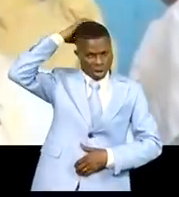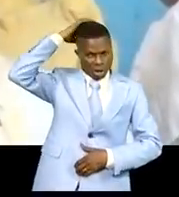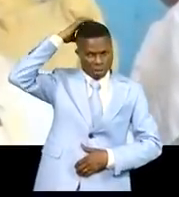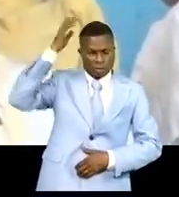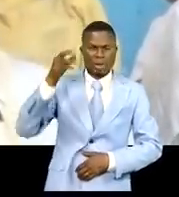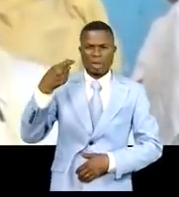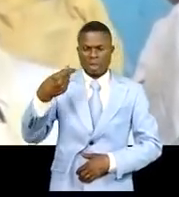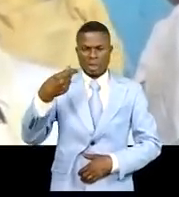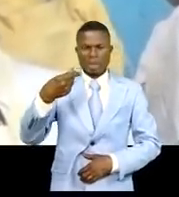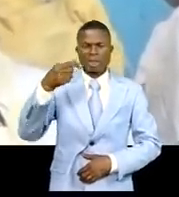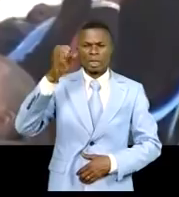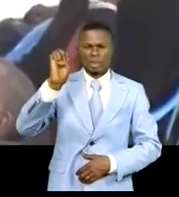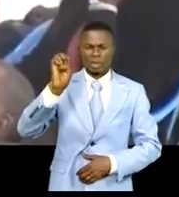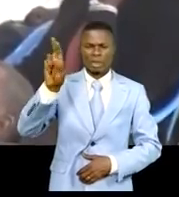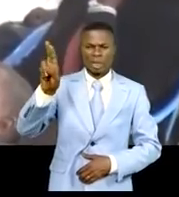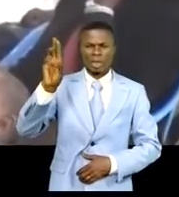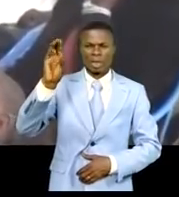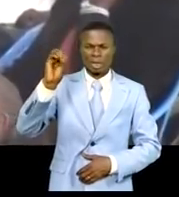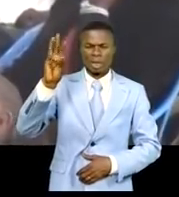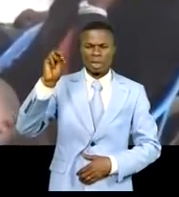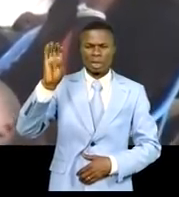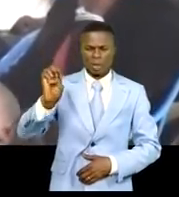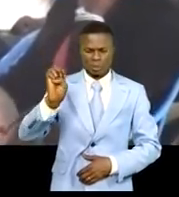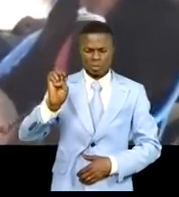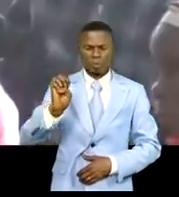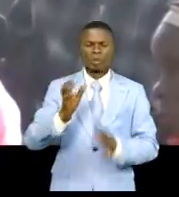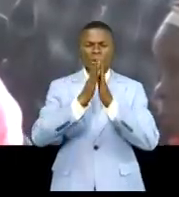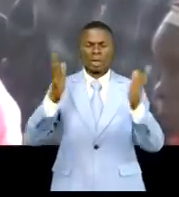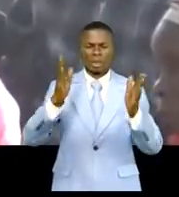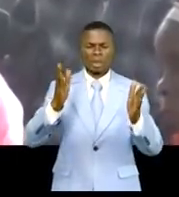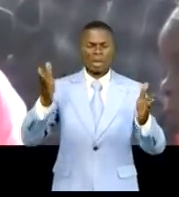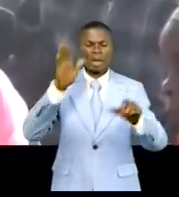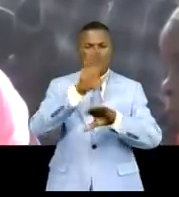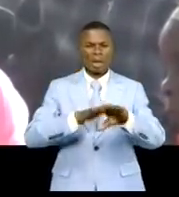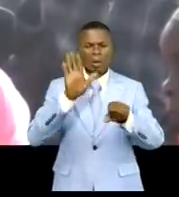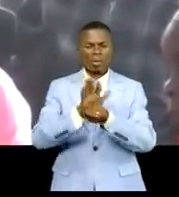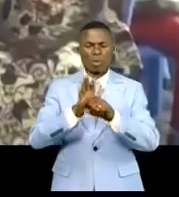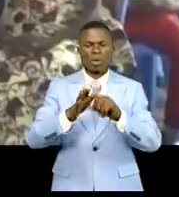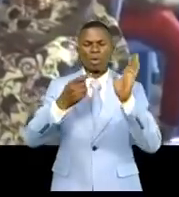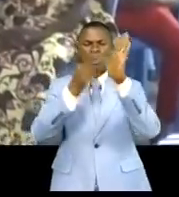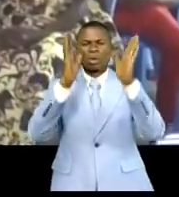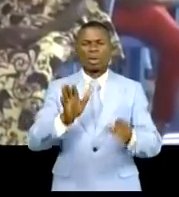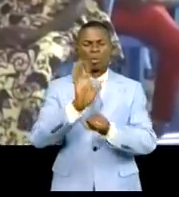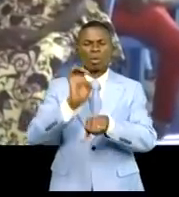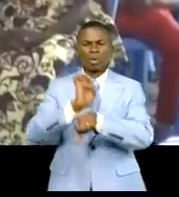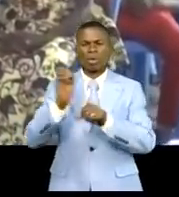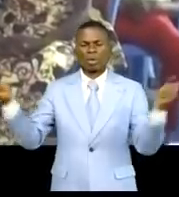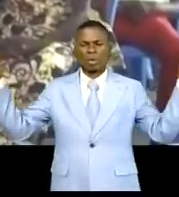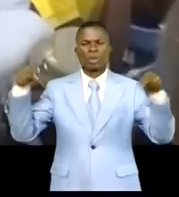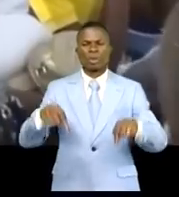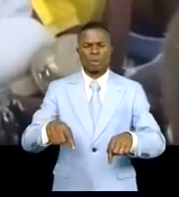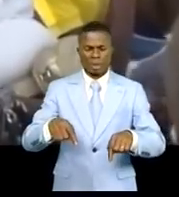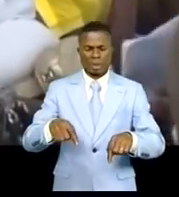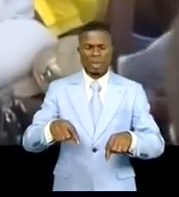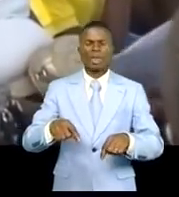Jérôme Mulambwe Nsimba. Cette célébration eucharistique rehaussée de la présence de représentants de plusieurs autorités